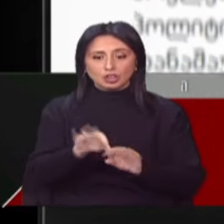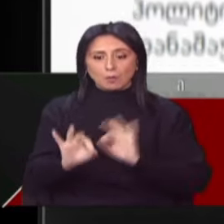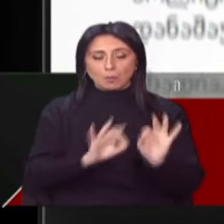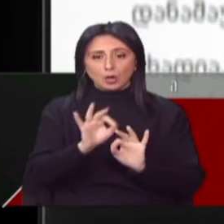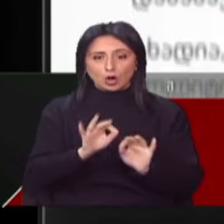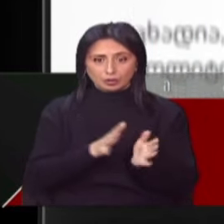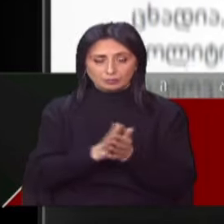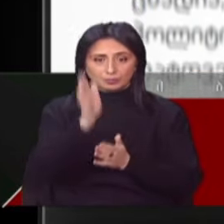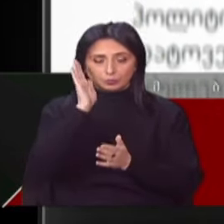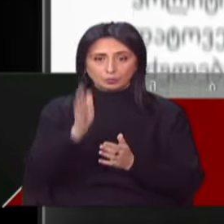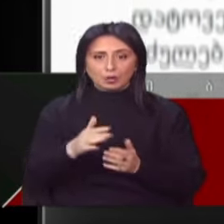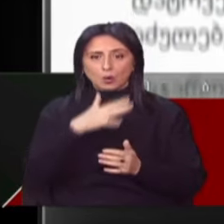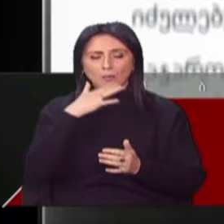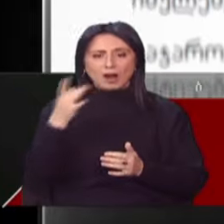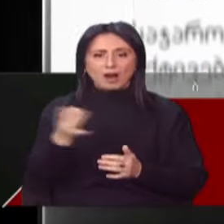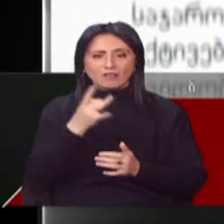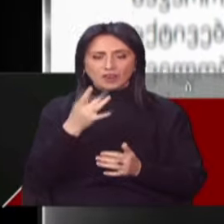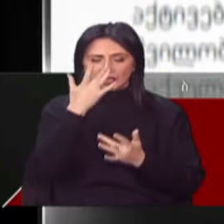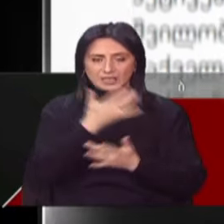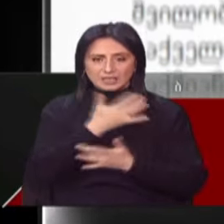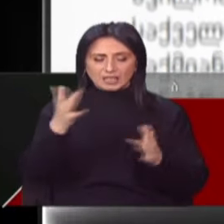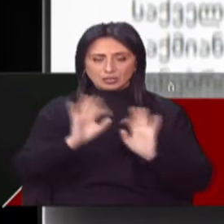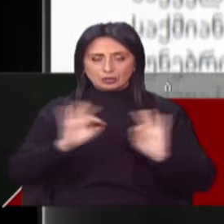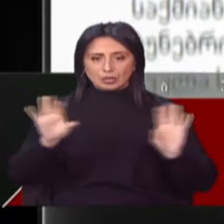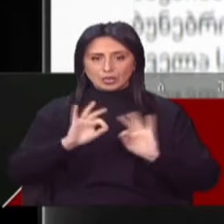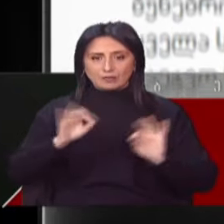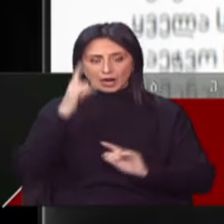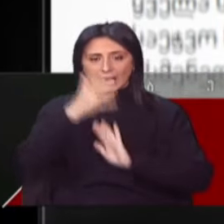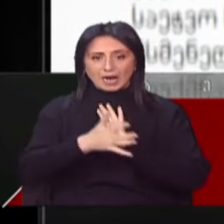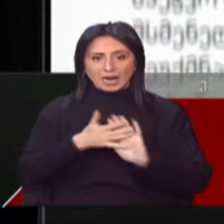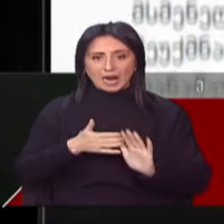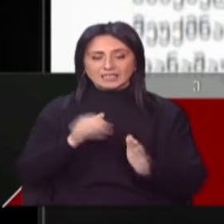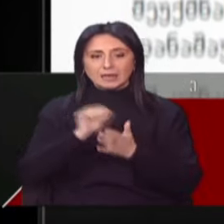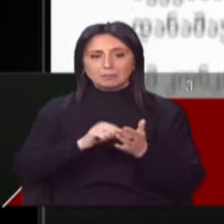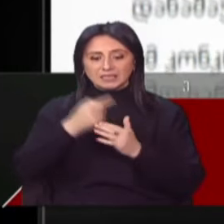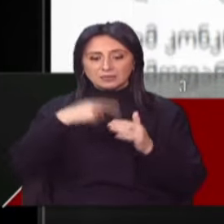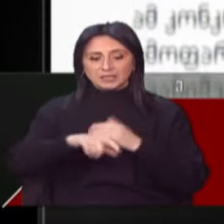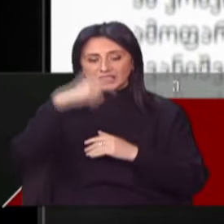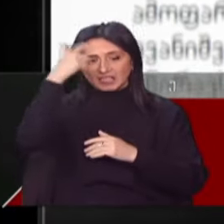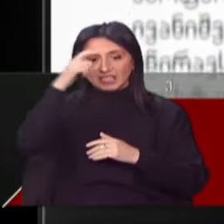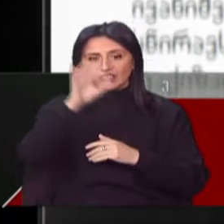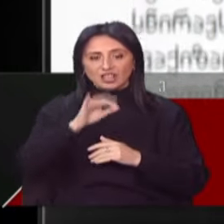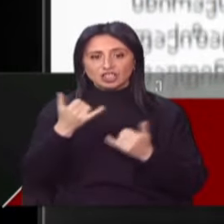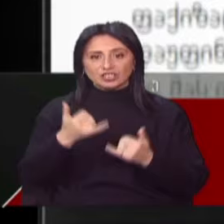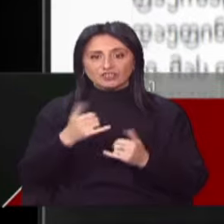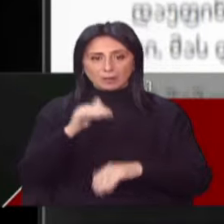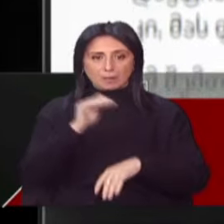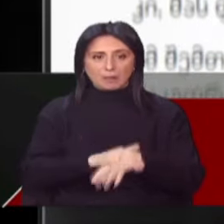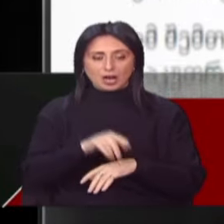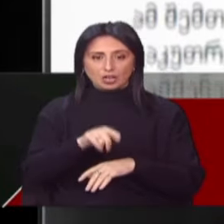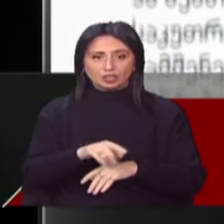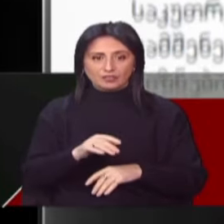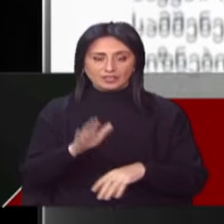პროექტებს დაახარჯავს. Უკვე მრავალჯერ საჯაროდ გაცხადდა, რომ გასაგებია მიზეზების გამო ბიძინა ივანიშვილი დღეს